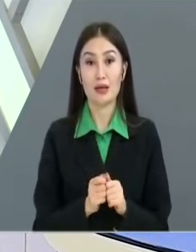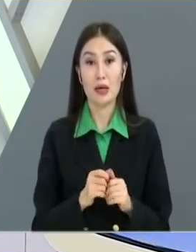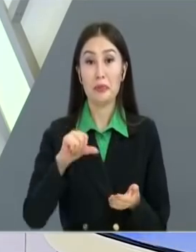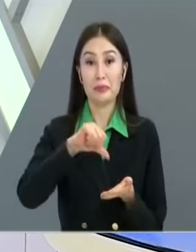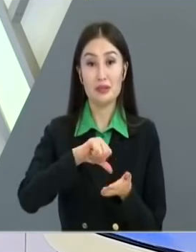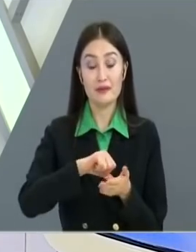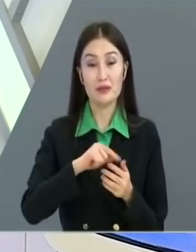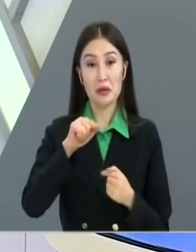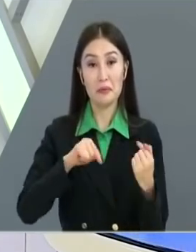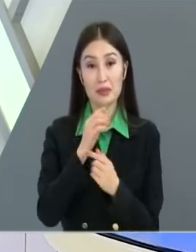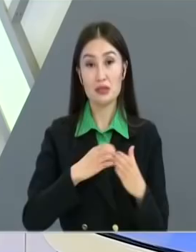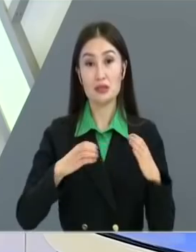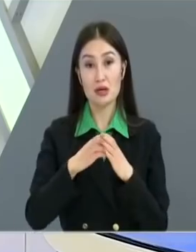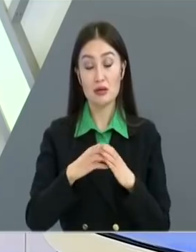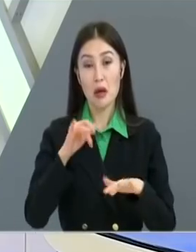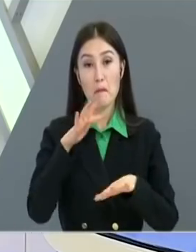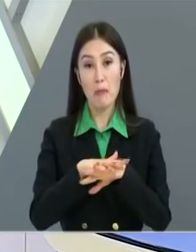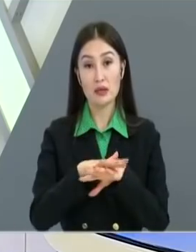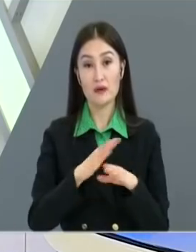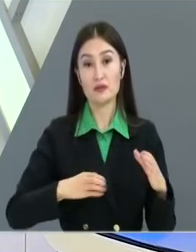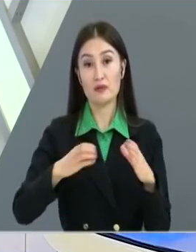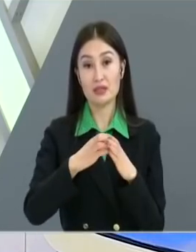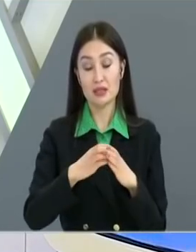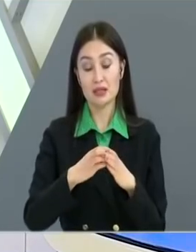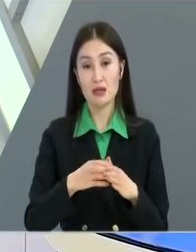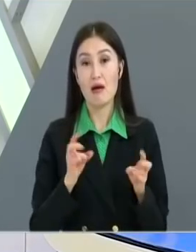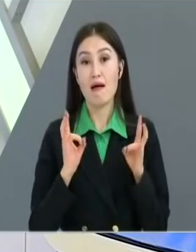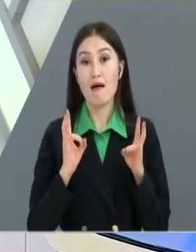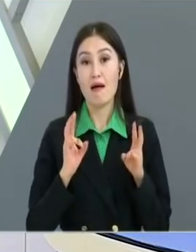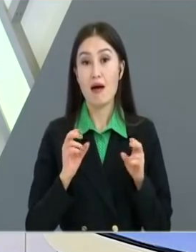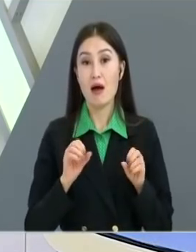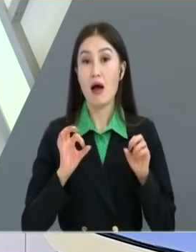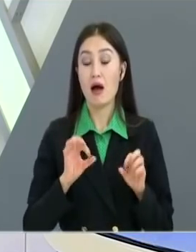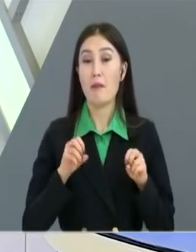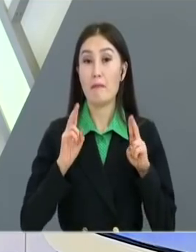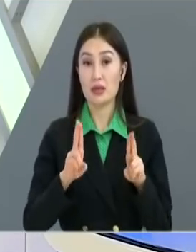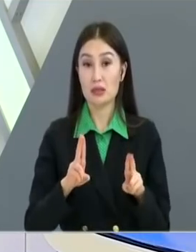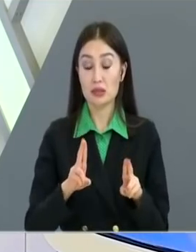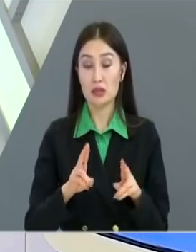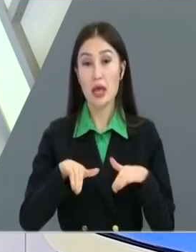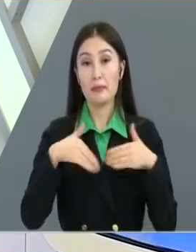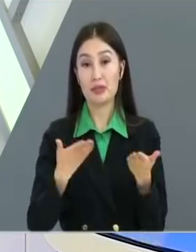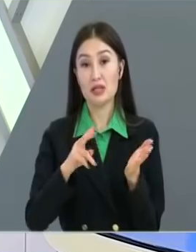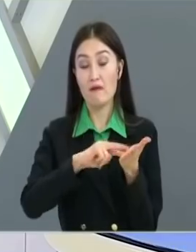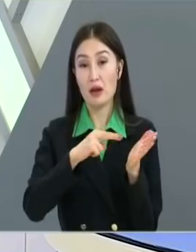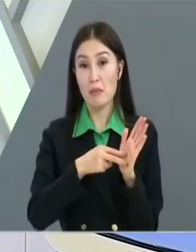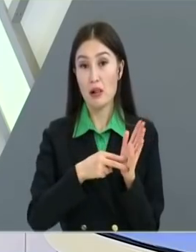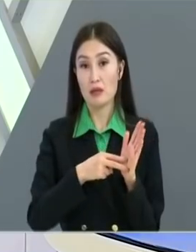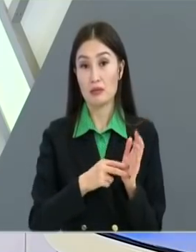Представители бизнес-сообщества и банковского сектора страны обозначили риски и представили план выхода из этой